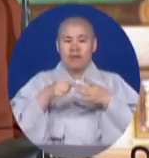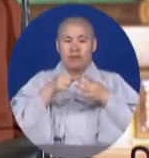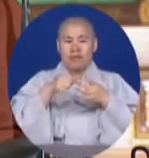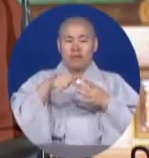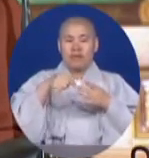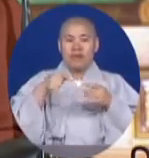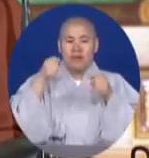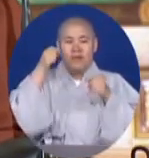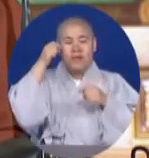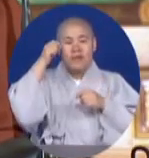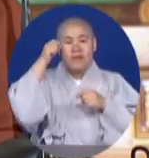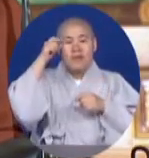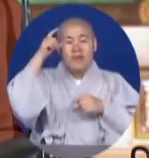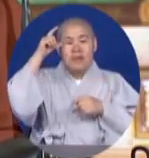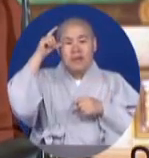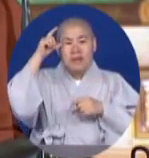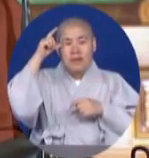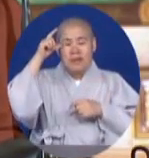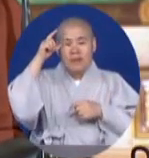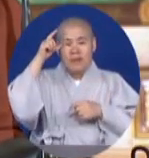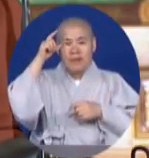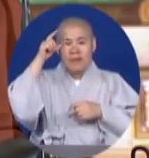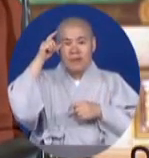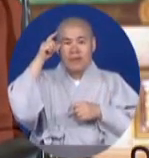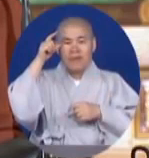각지락이라고 합니다. 깨달을 각자 지혜지자.